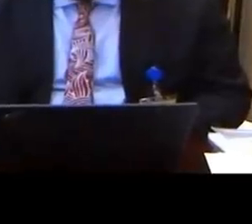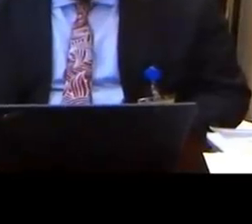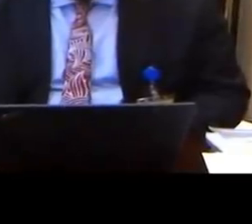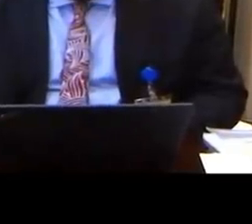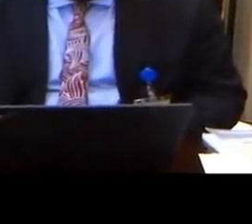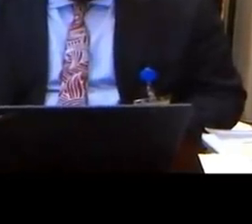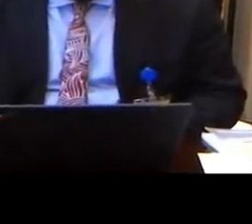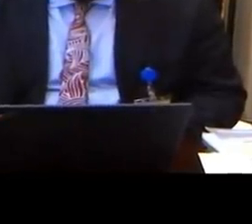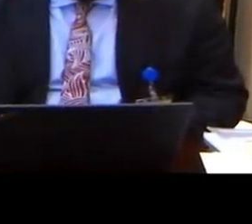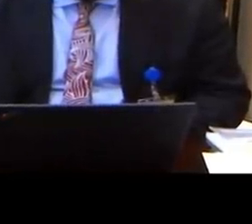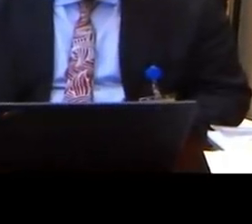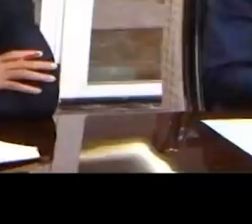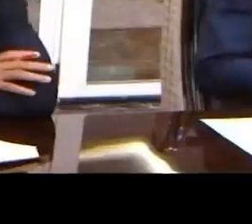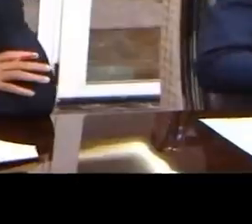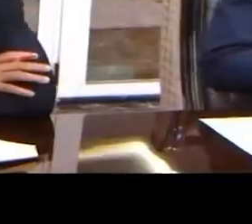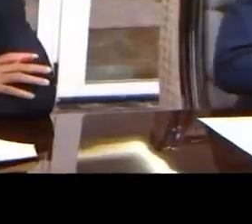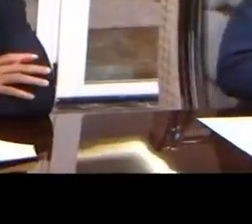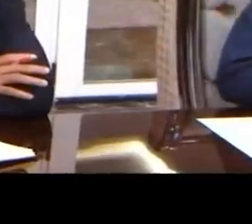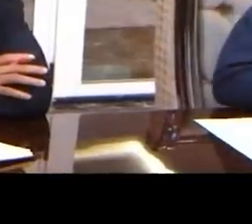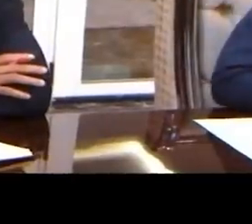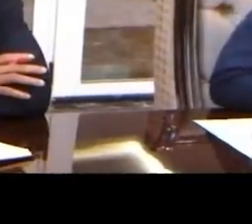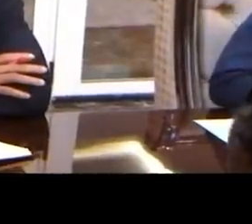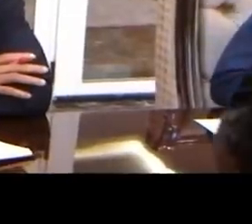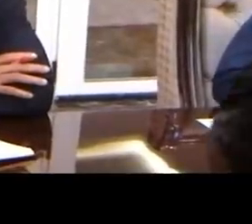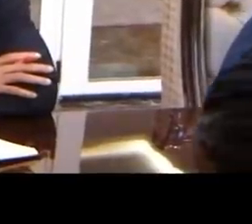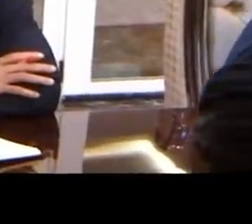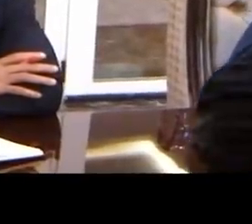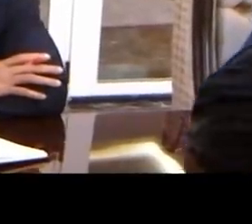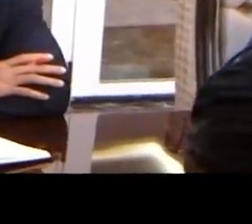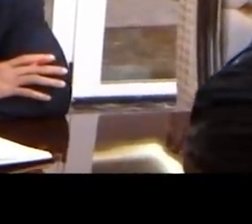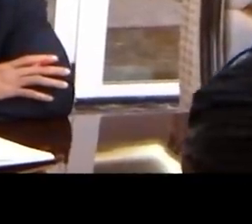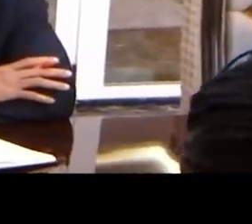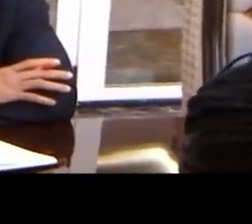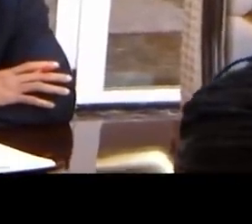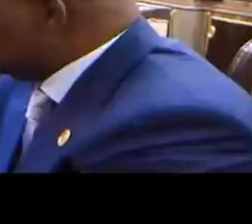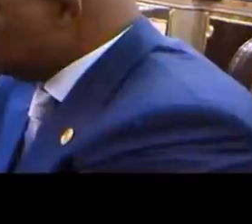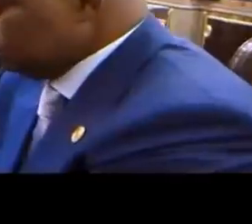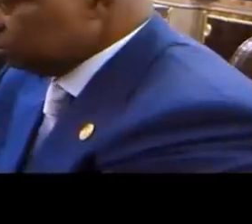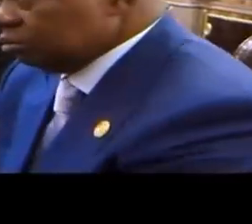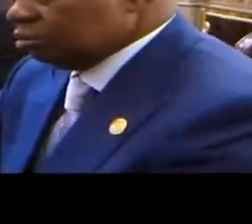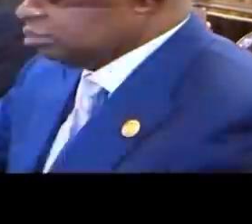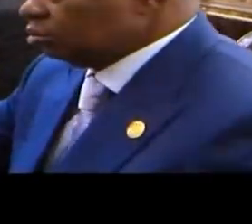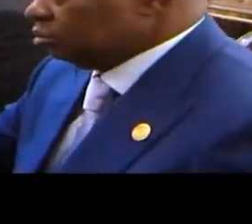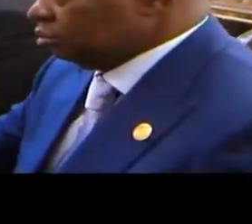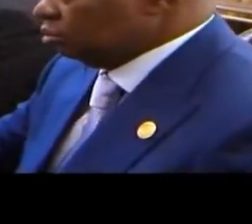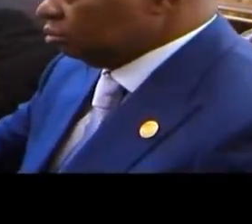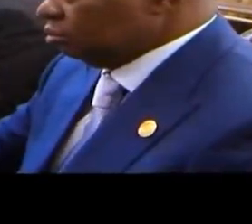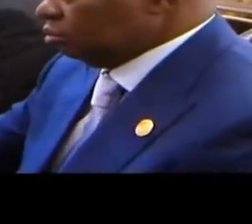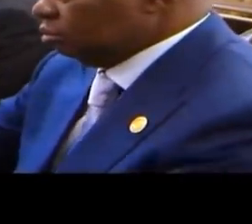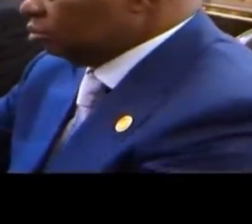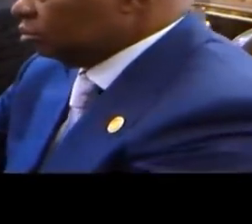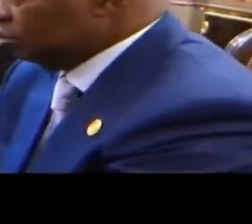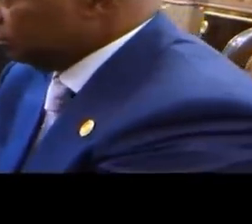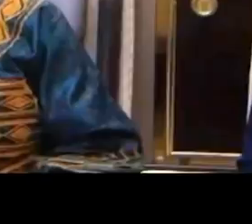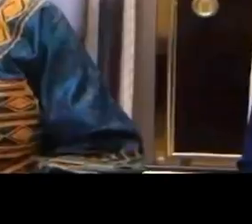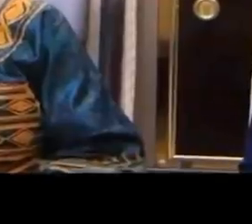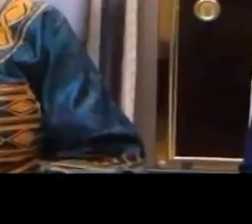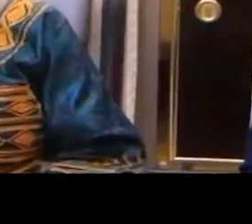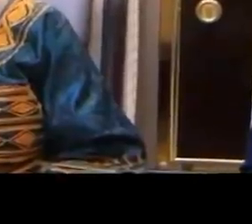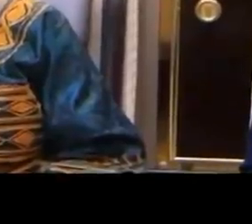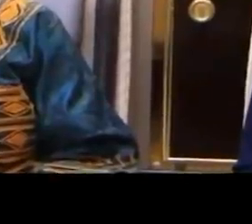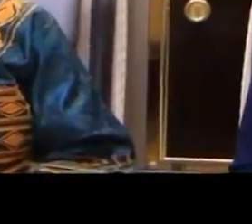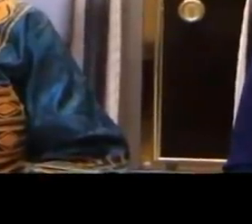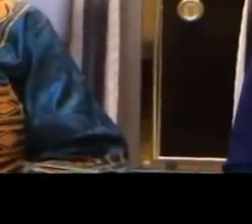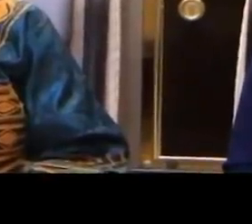séjourne à Kinshasa, conduit auprès du président de la République, Félix-Antoine Tshisekedi Tshilombo, par la vice-première ministre, ministre